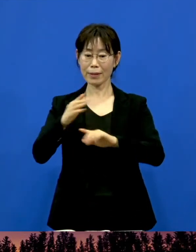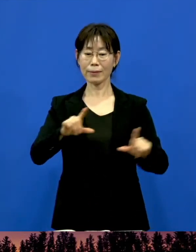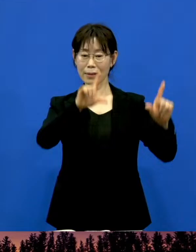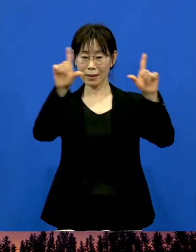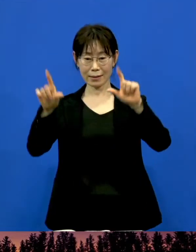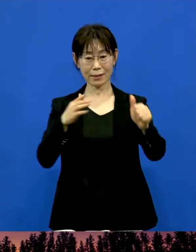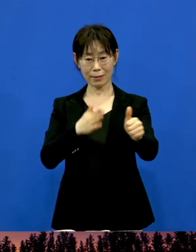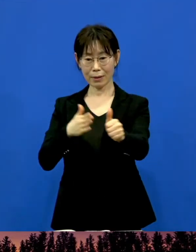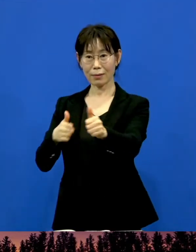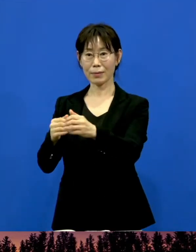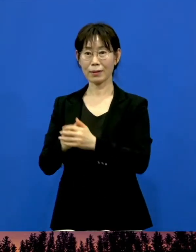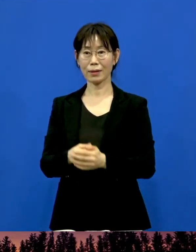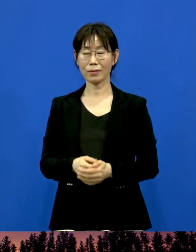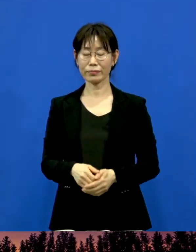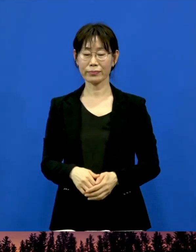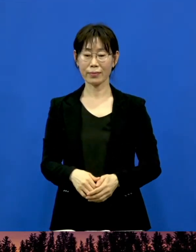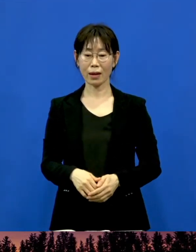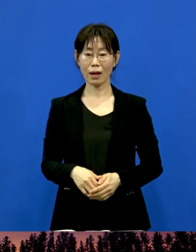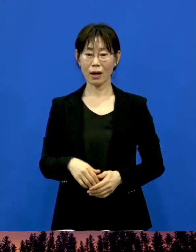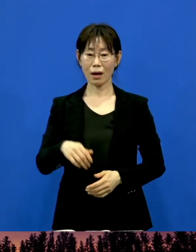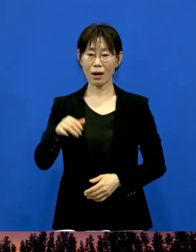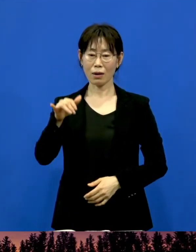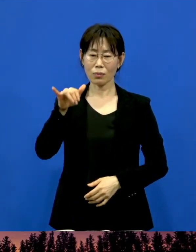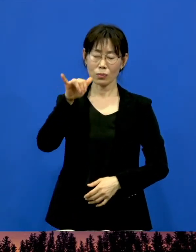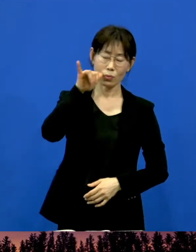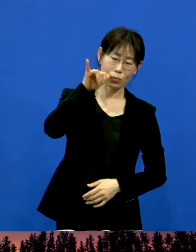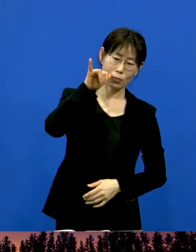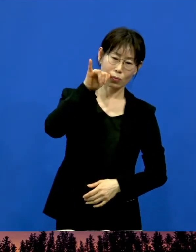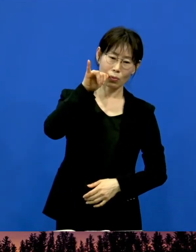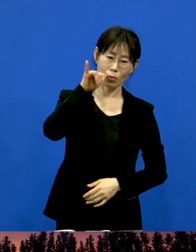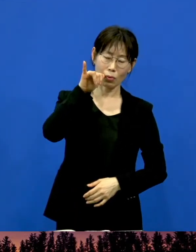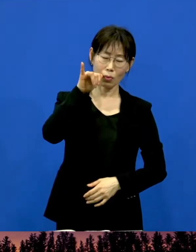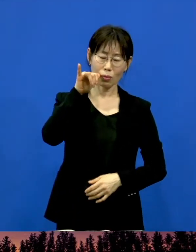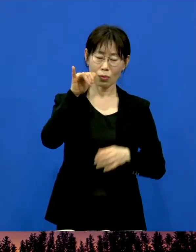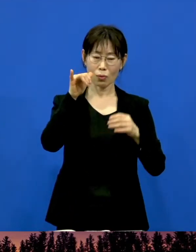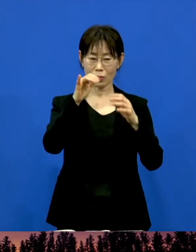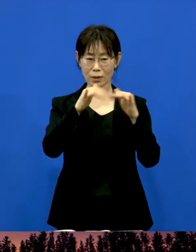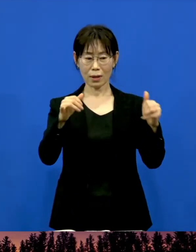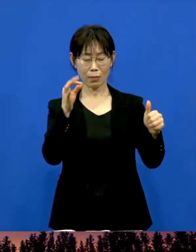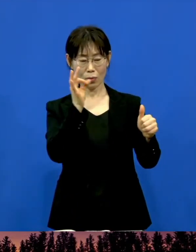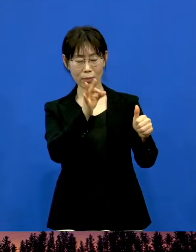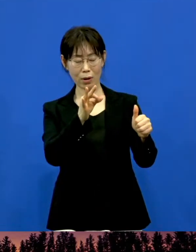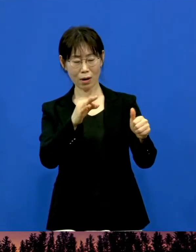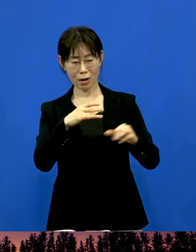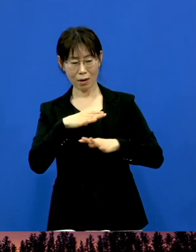여러분, 중독은 무섭더라고요. 중독 환자는 무섭더라고요. 못 빠져나와요.